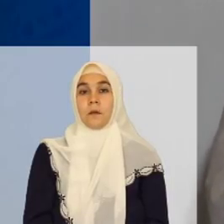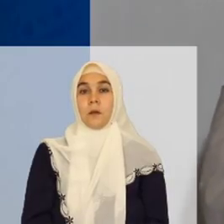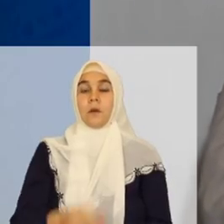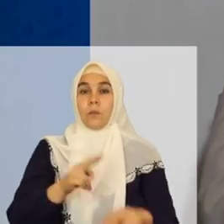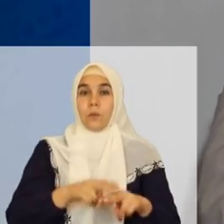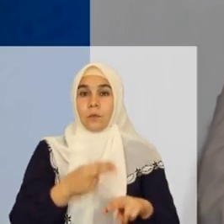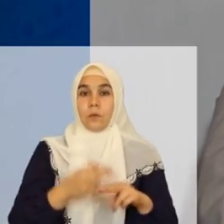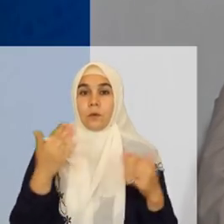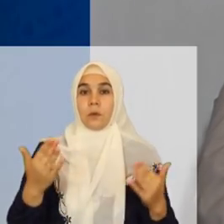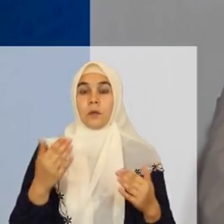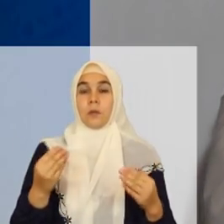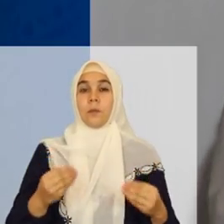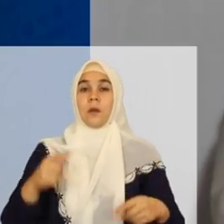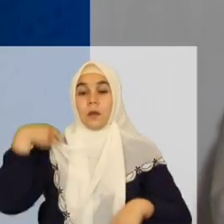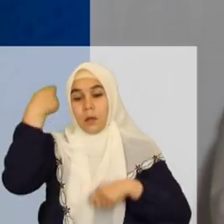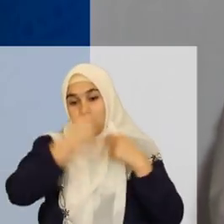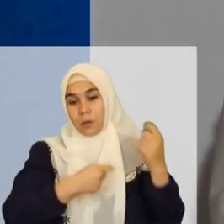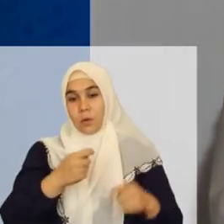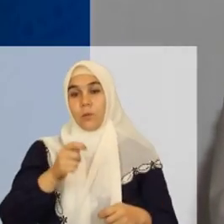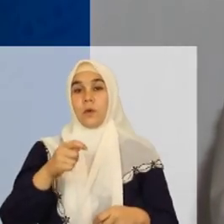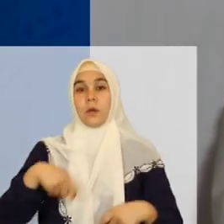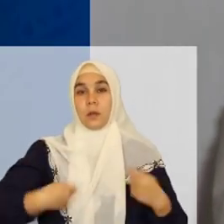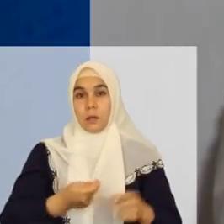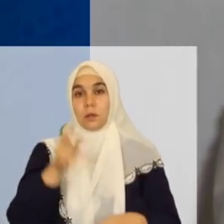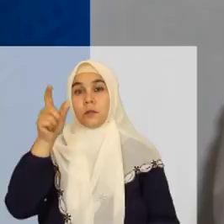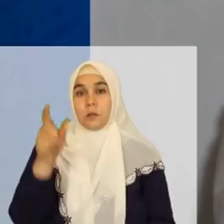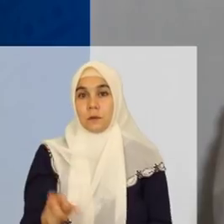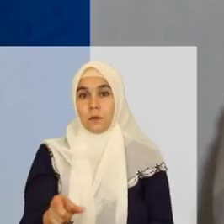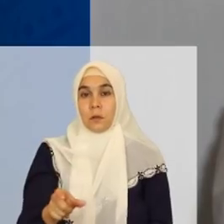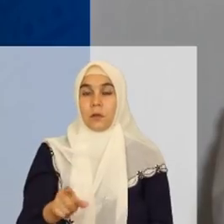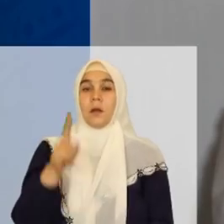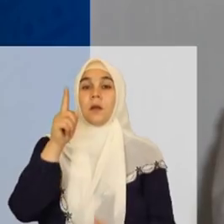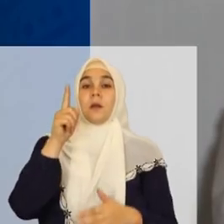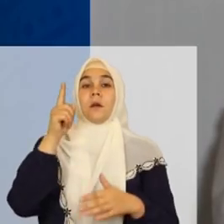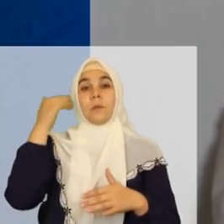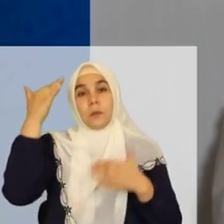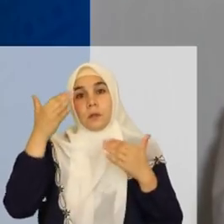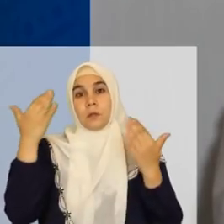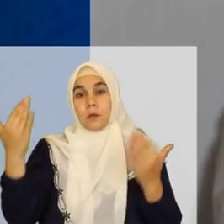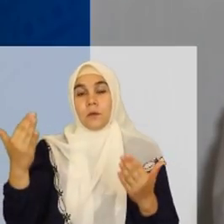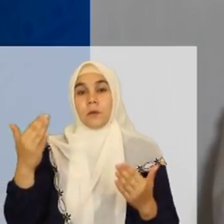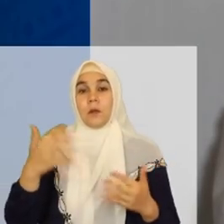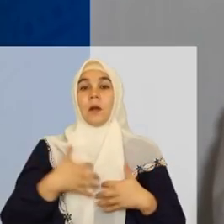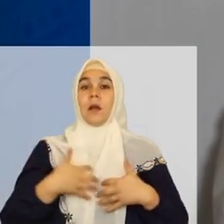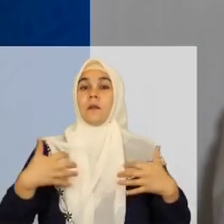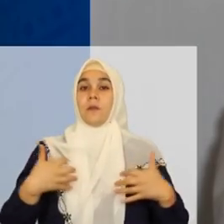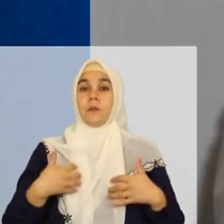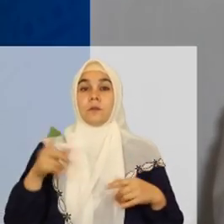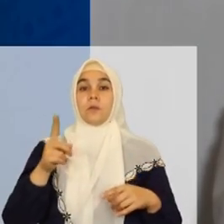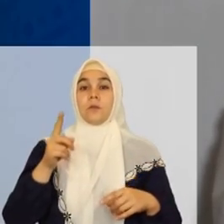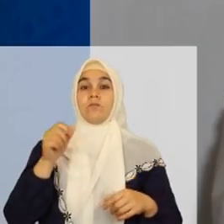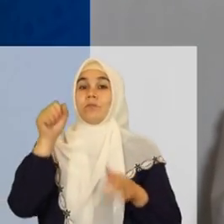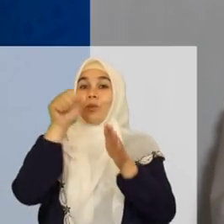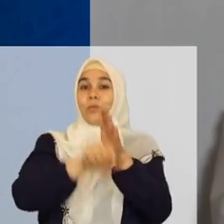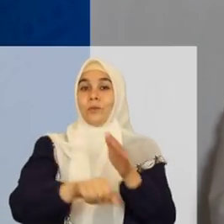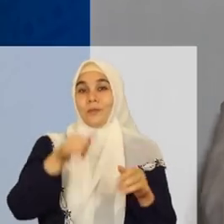Bu ihrom bog'lagan inson niyat qilib hayvonlarni hech narsasini